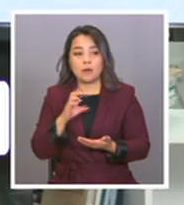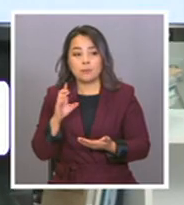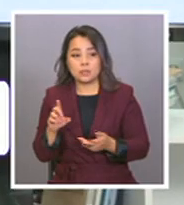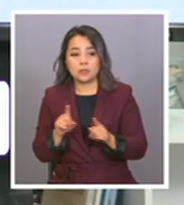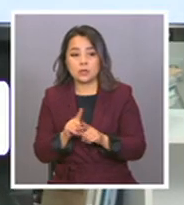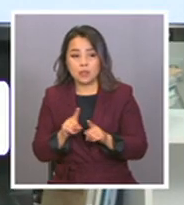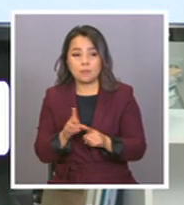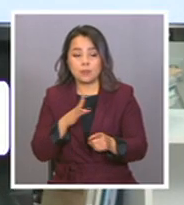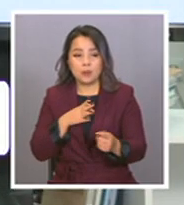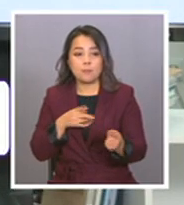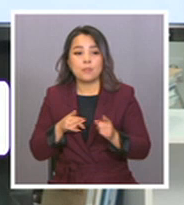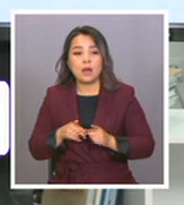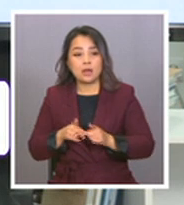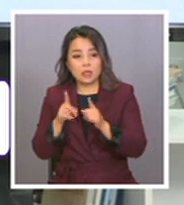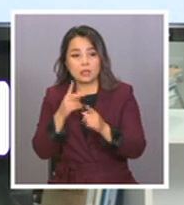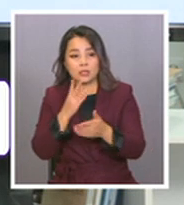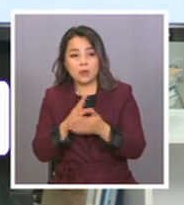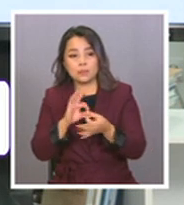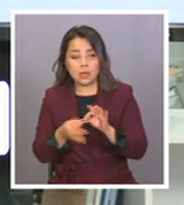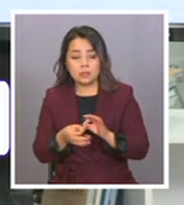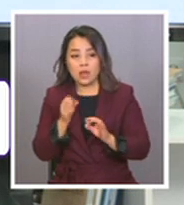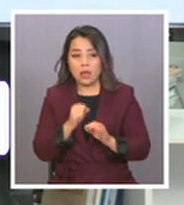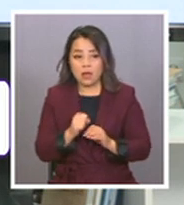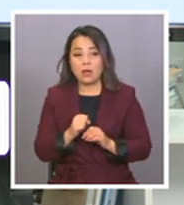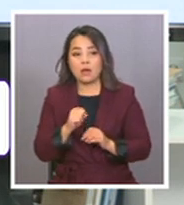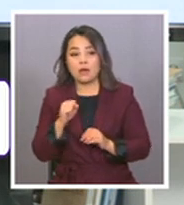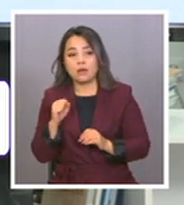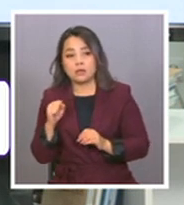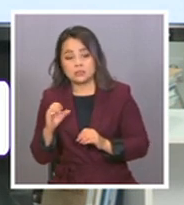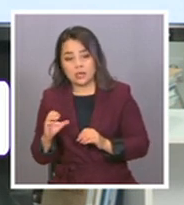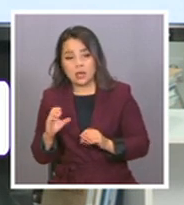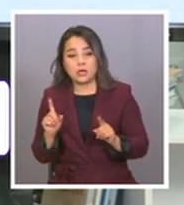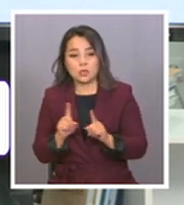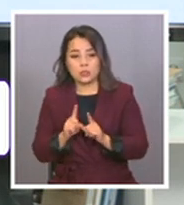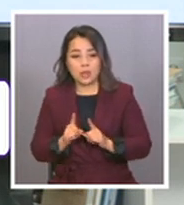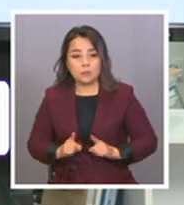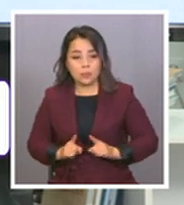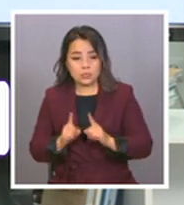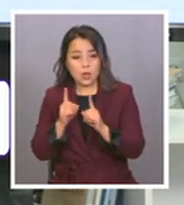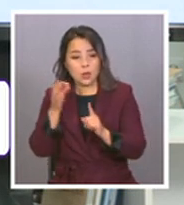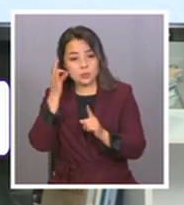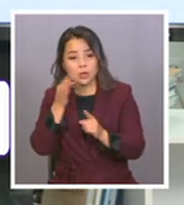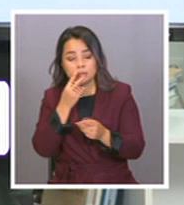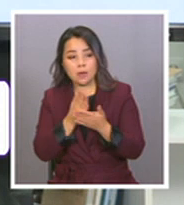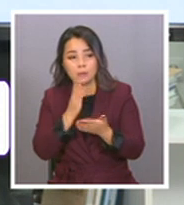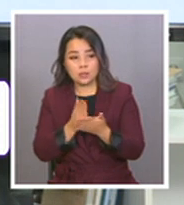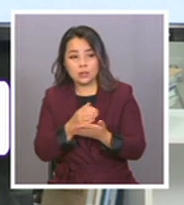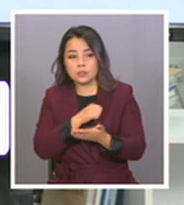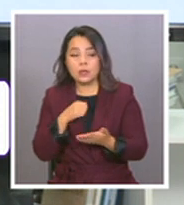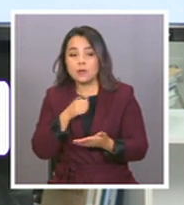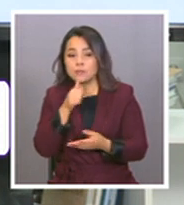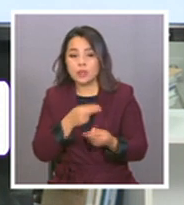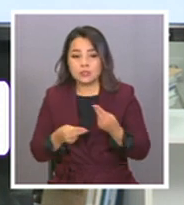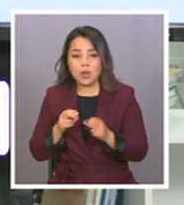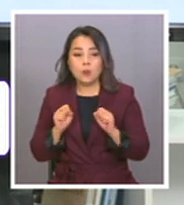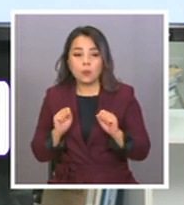болса, онда одан шығатын қорытынды А векторы С векторына бағыттас болады екен. Өздеріңіз сызып көрсеңіздер